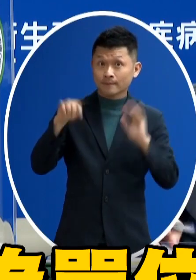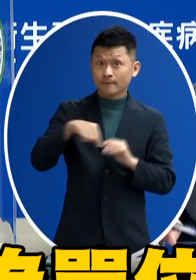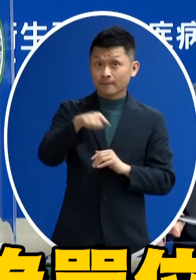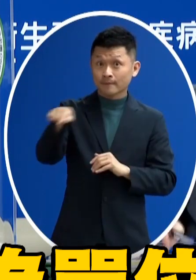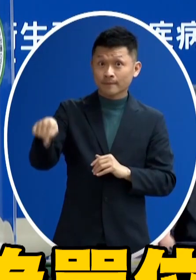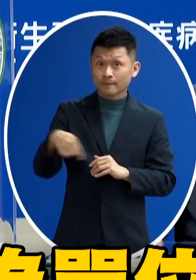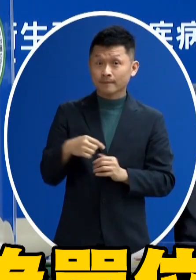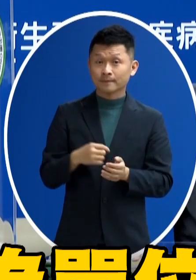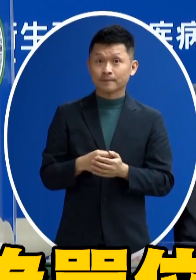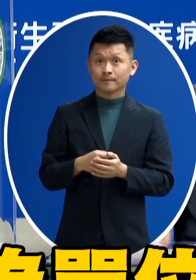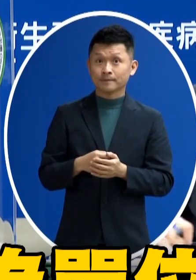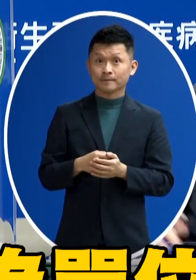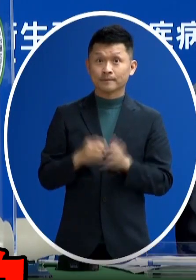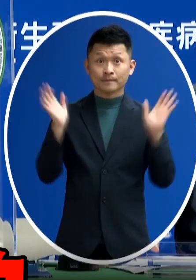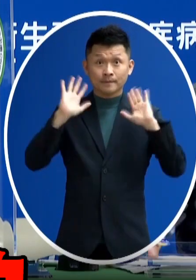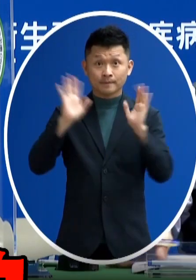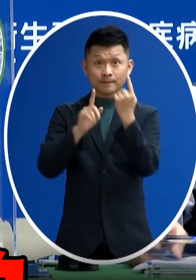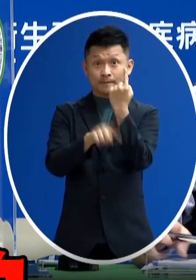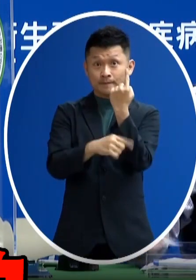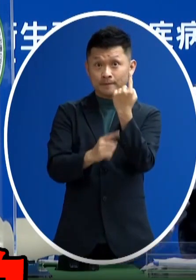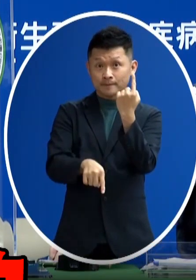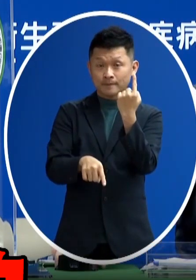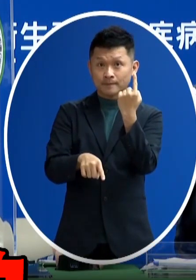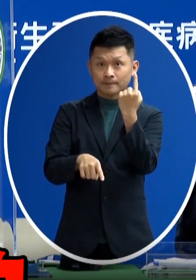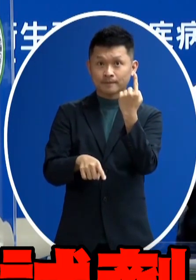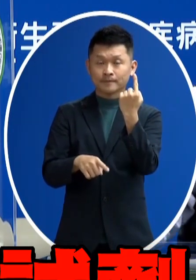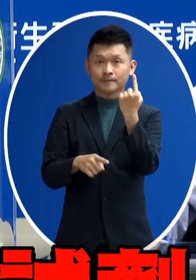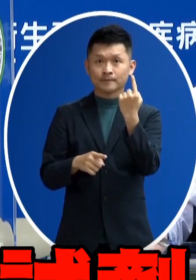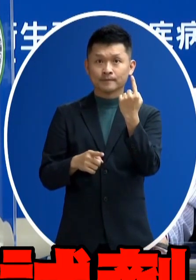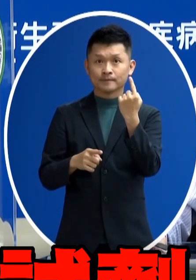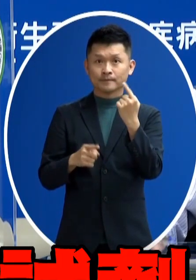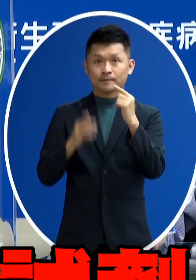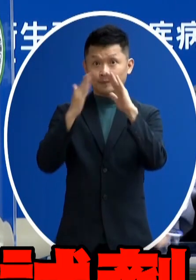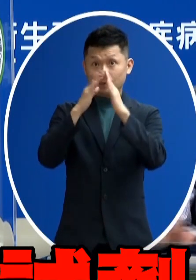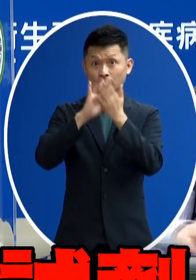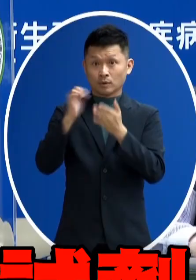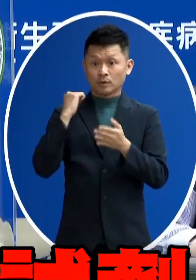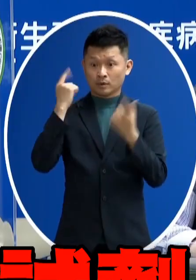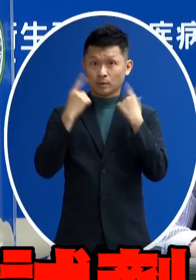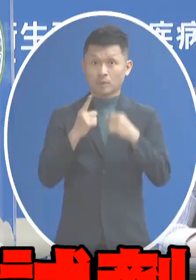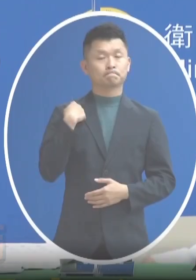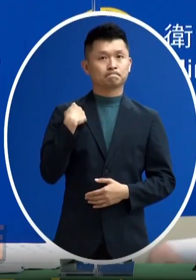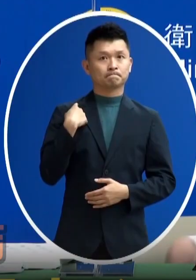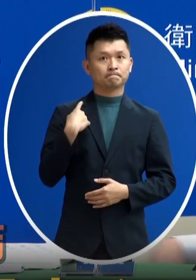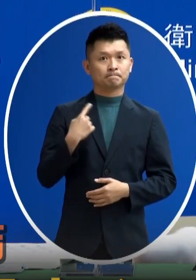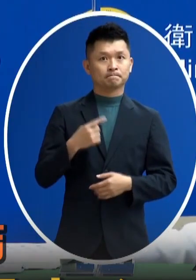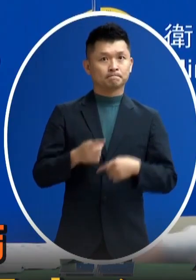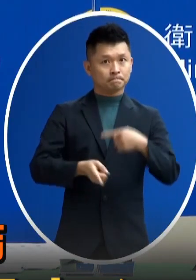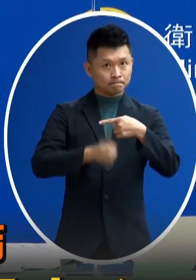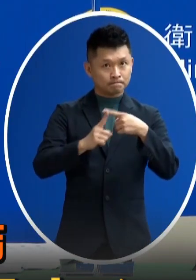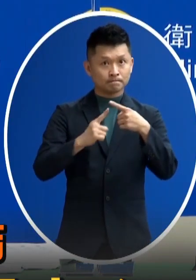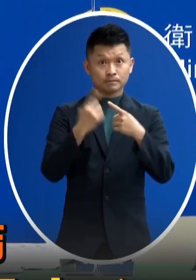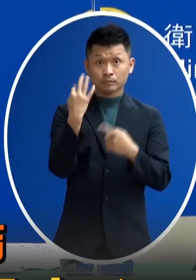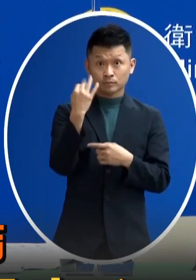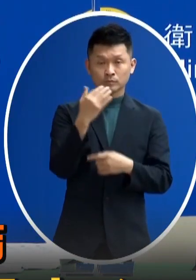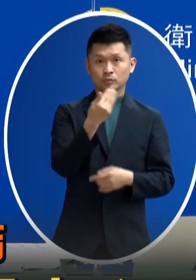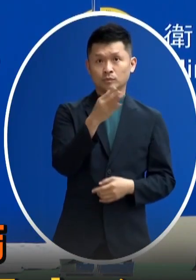以每一个幼儿为单位，它有5剂的家用抗原快筛4剂。 的病例